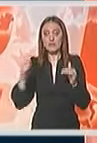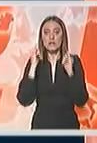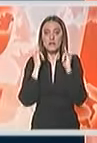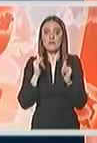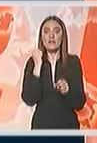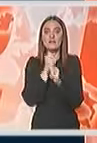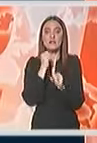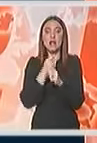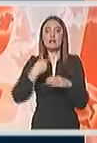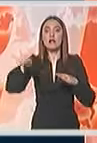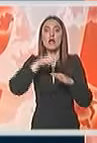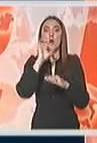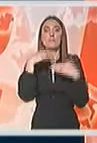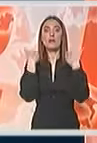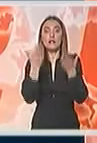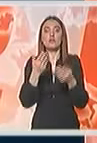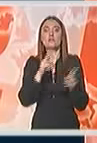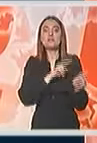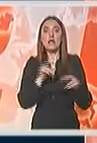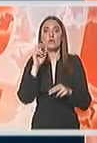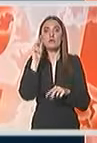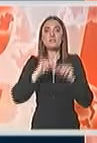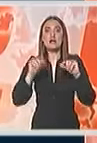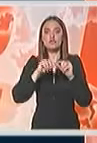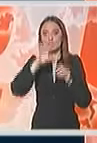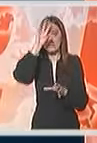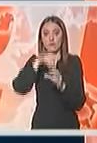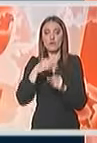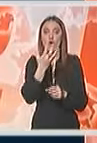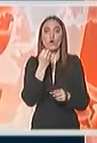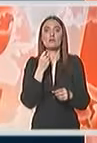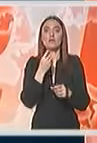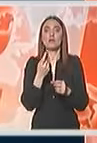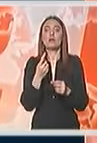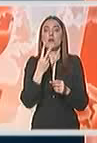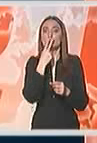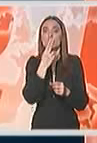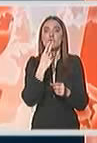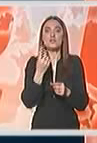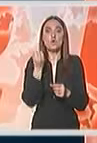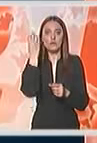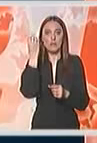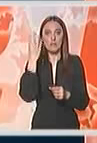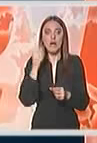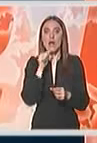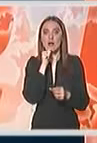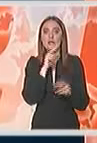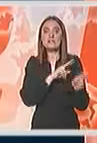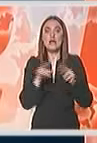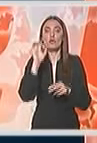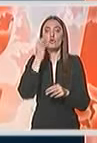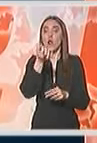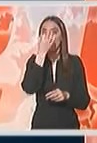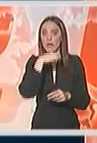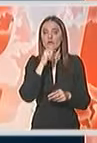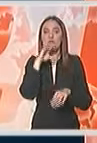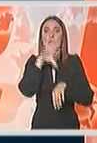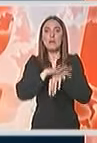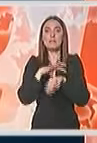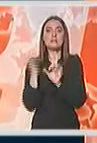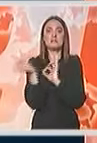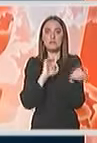danas rad raspravom o predlozima zakona o zaštiti stanovništva od izloženosti duvanskom dimu i zakona o lekovima i